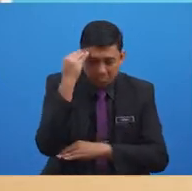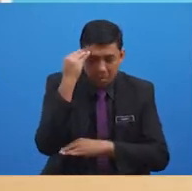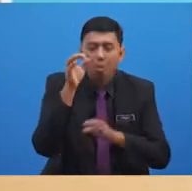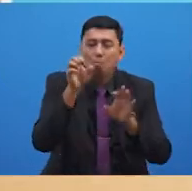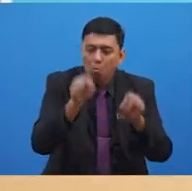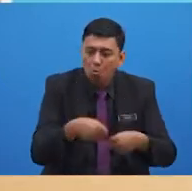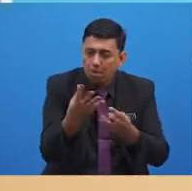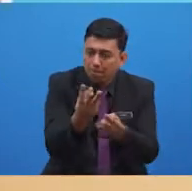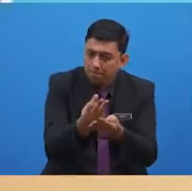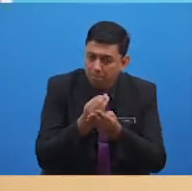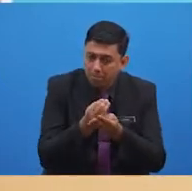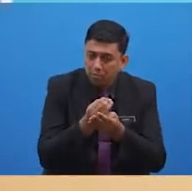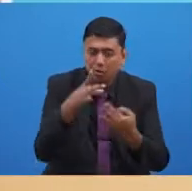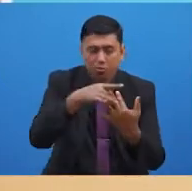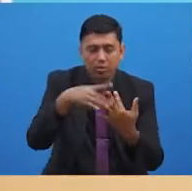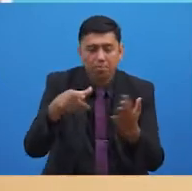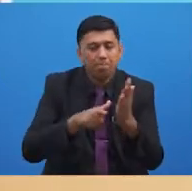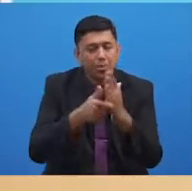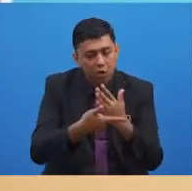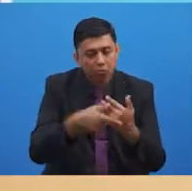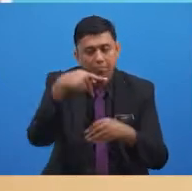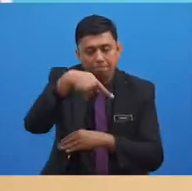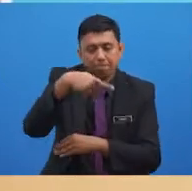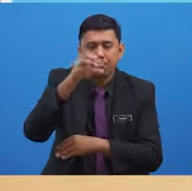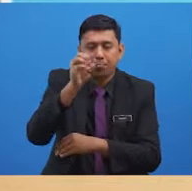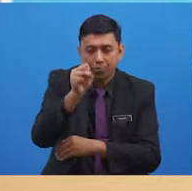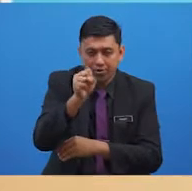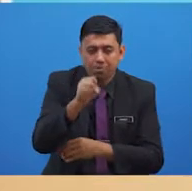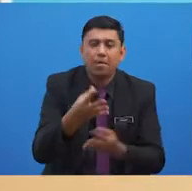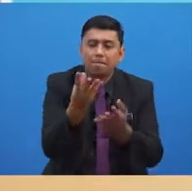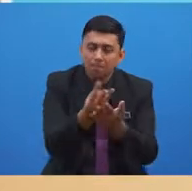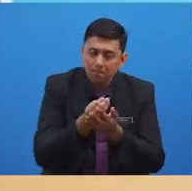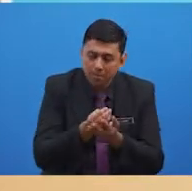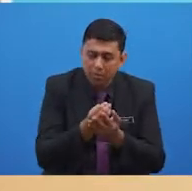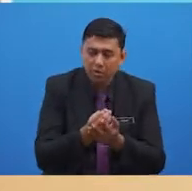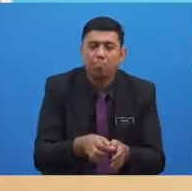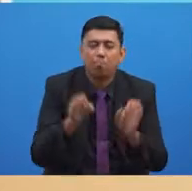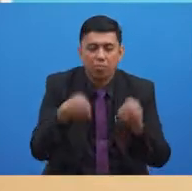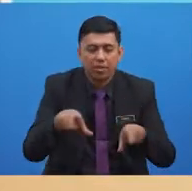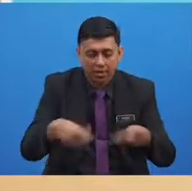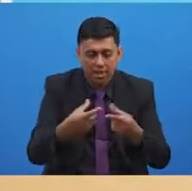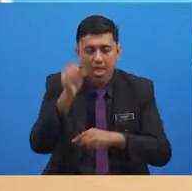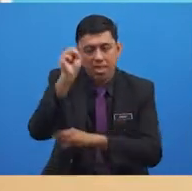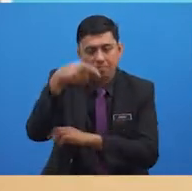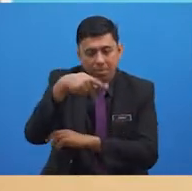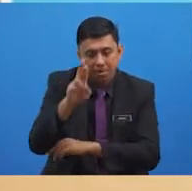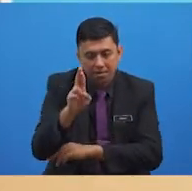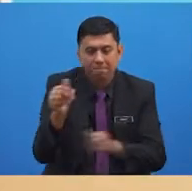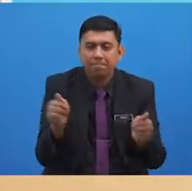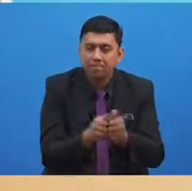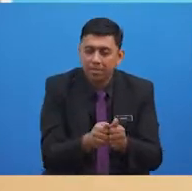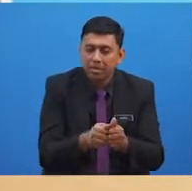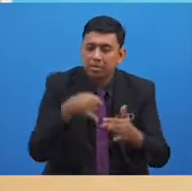memohon untuk mengundi melalui pos. Permohonan boleh dilakukan kepada SPR